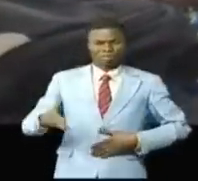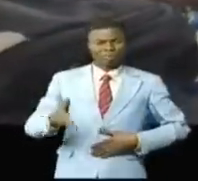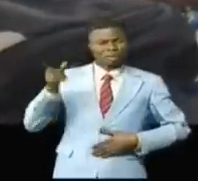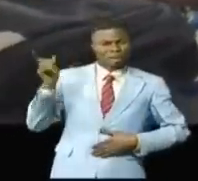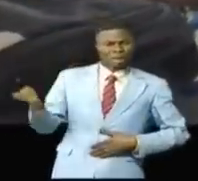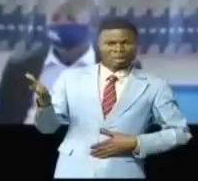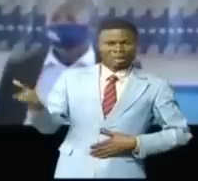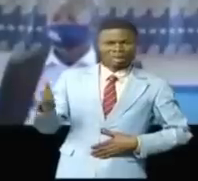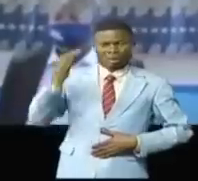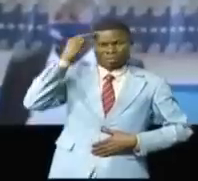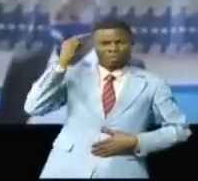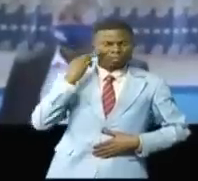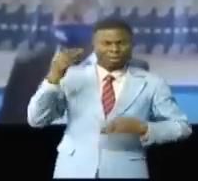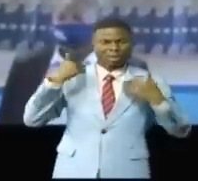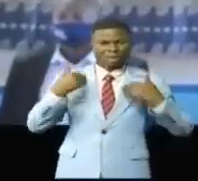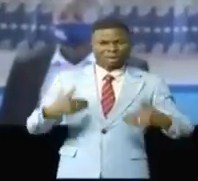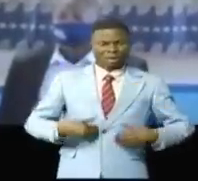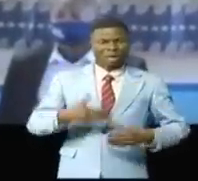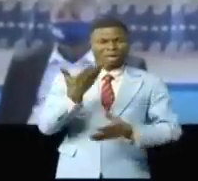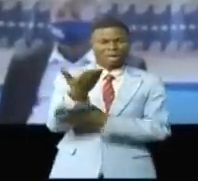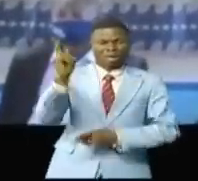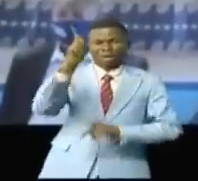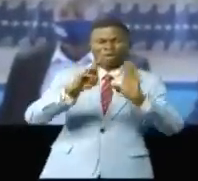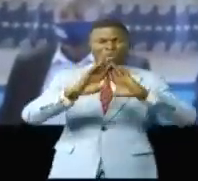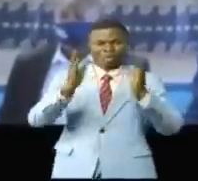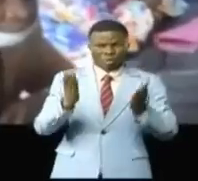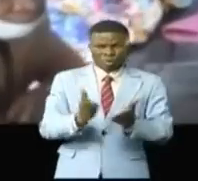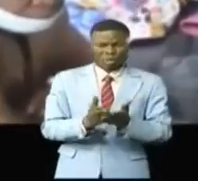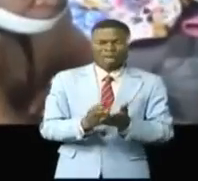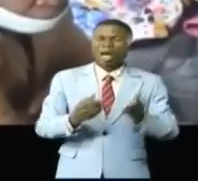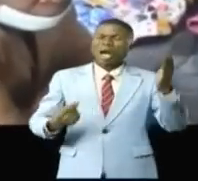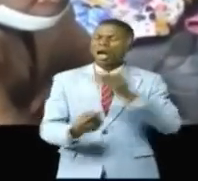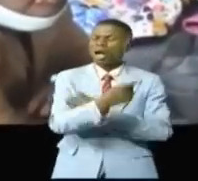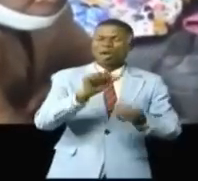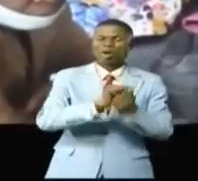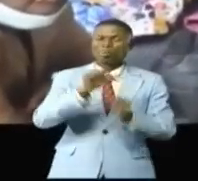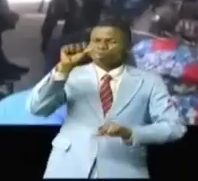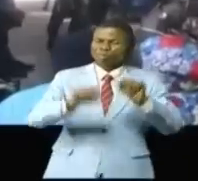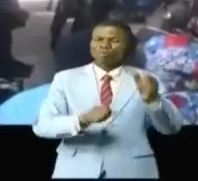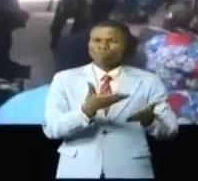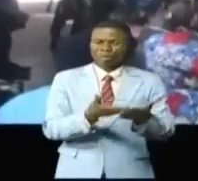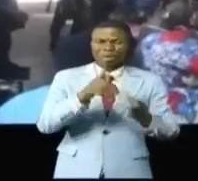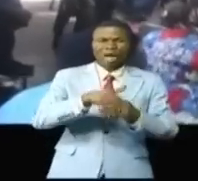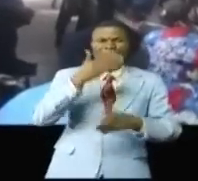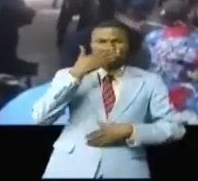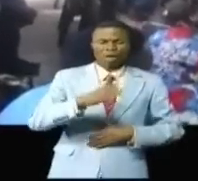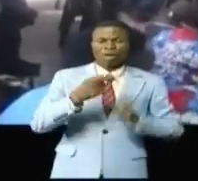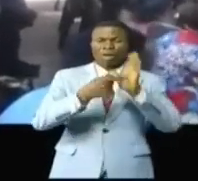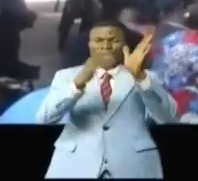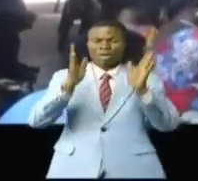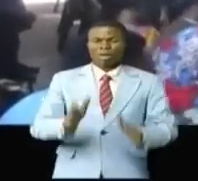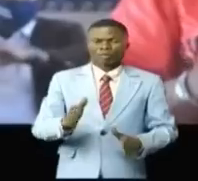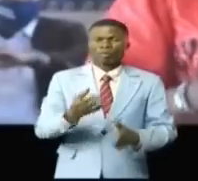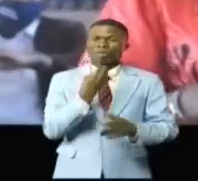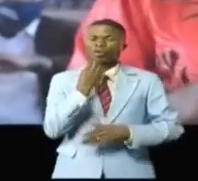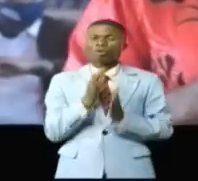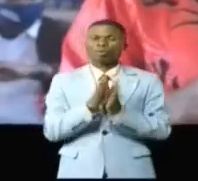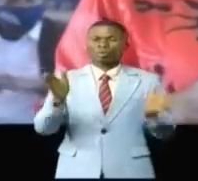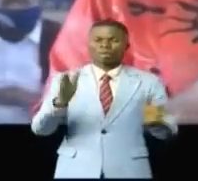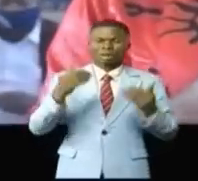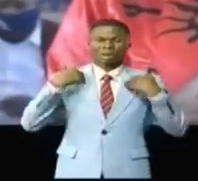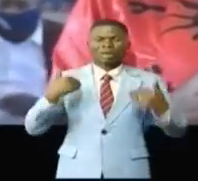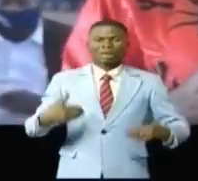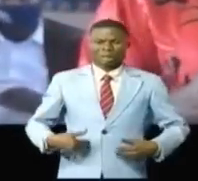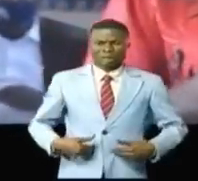côté, le ministre de la Santé a invité la population à dénoncer tout abus de fraude. Pour la représentante de l'inspecteur général de la